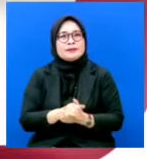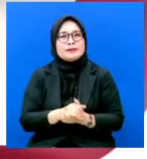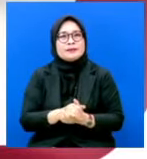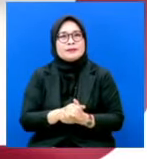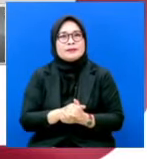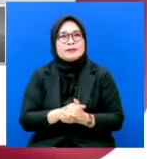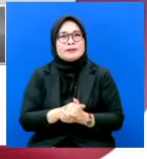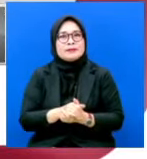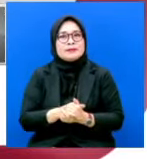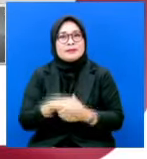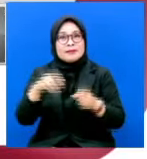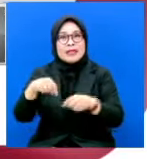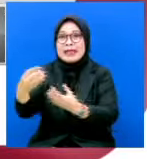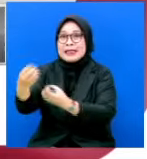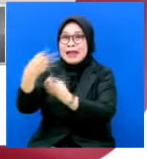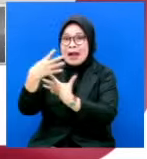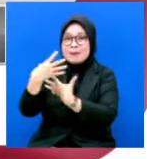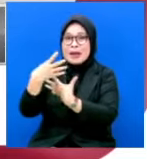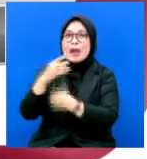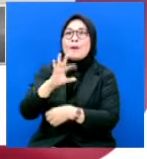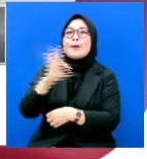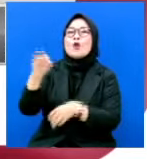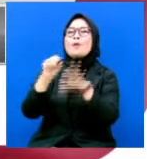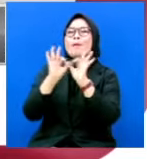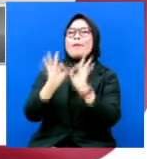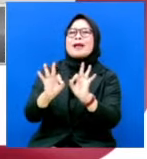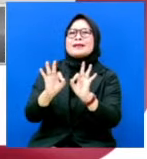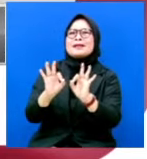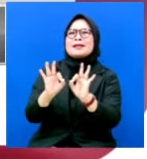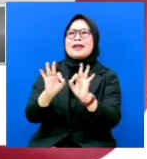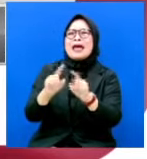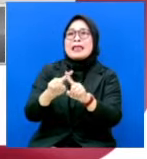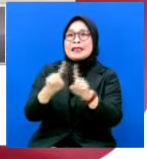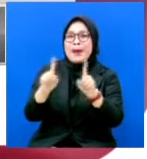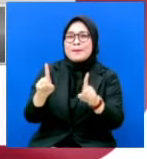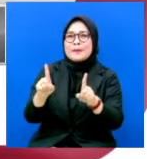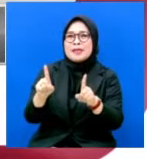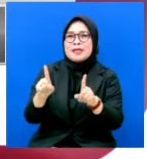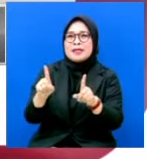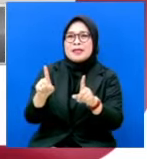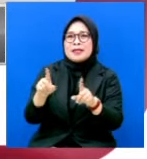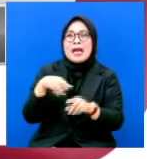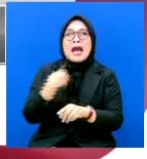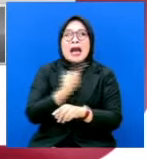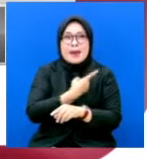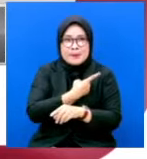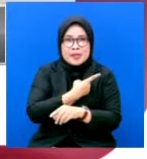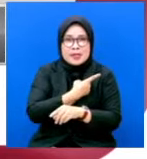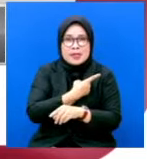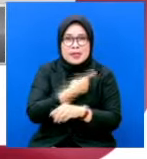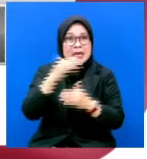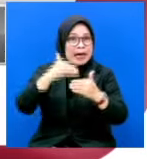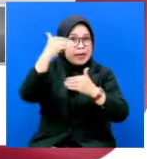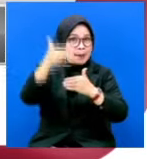Ini tanggapannya belum pas Tetapi menurut kami bahwa ke